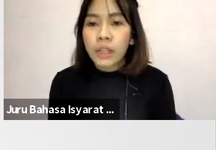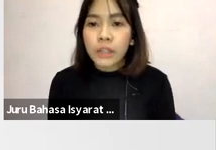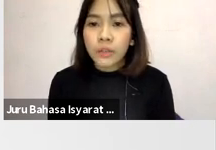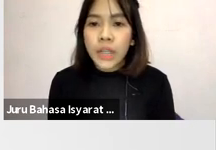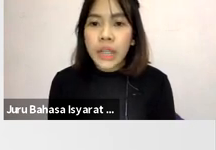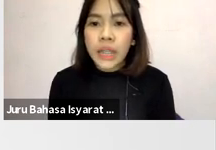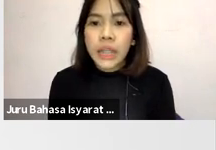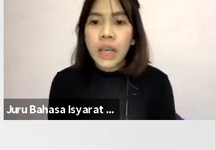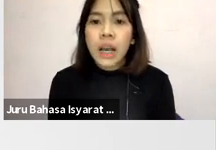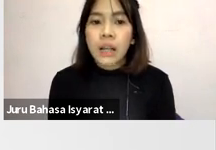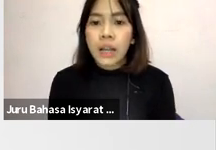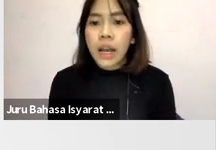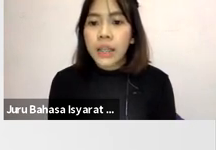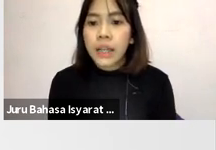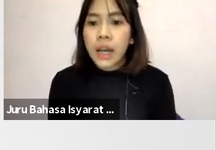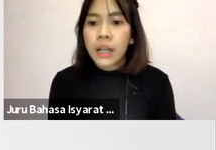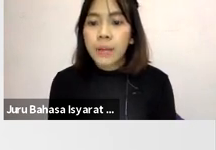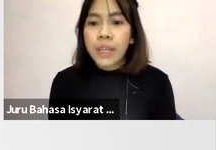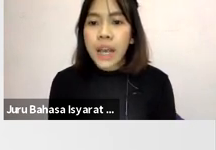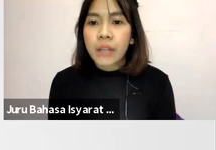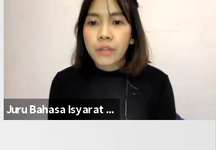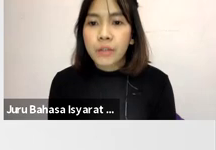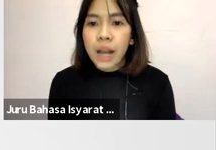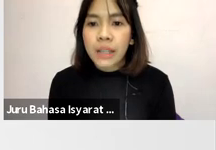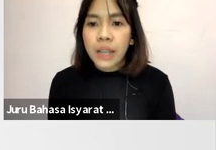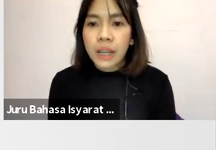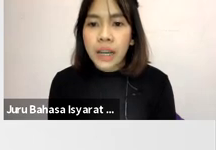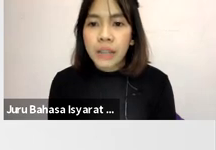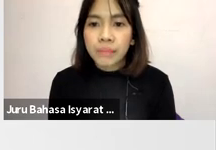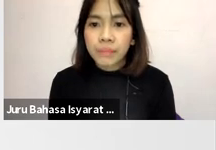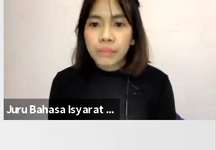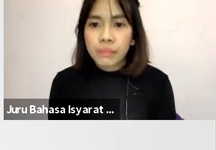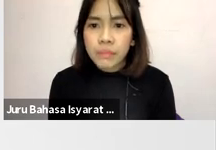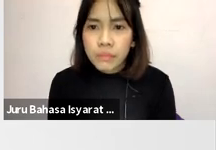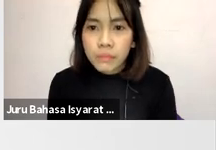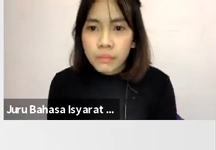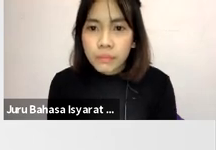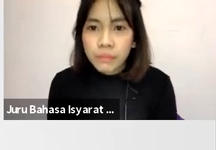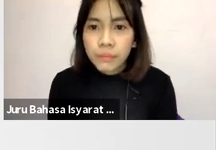komunitas tuli ini terkait dengan penyediaan juru bahasa isyarat